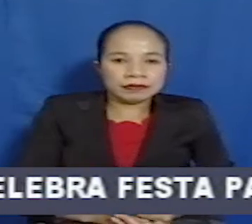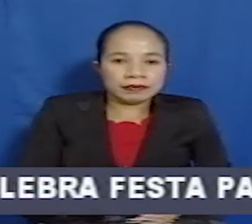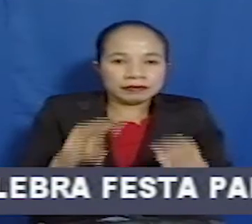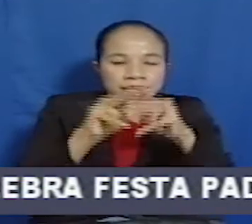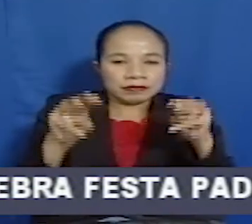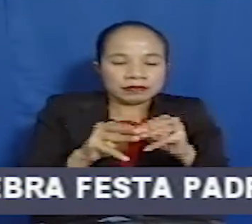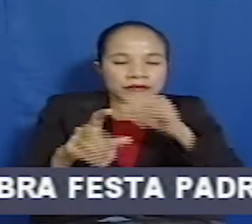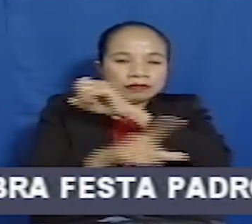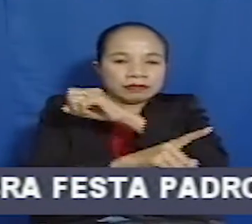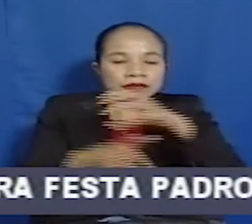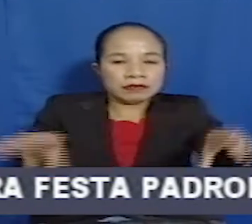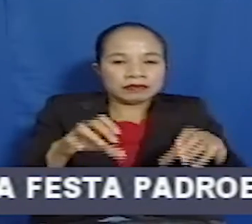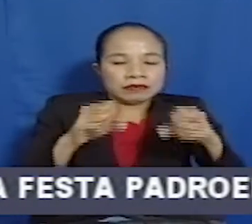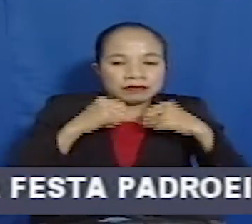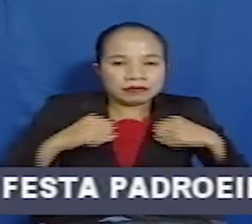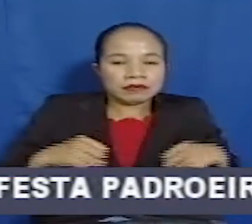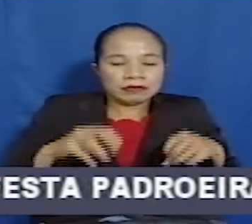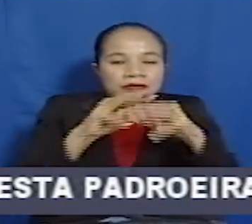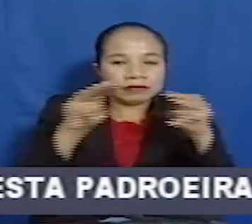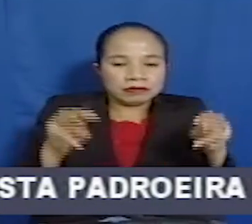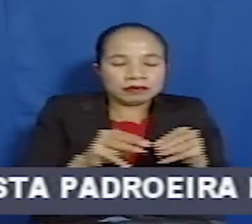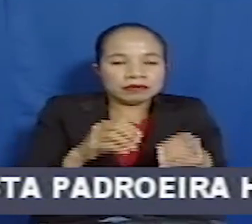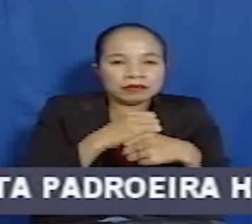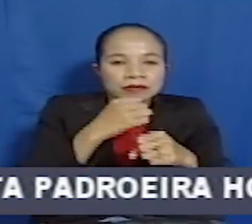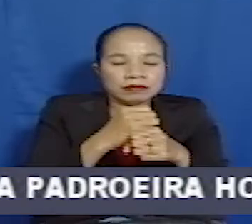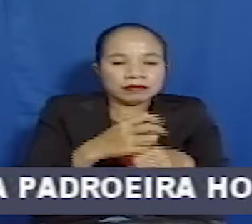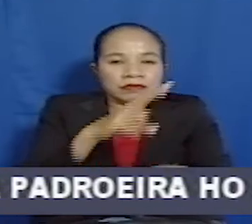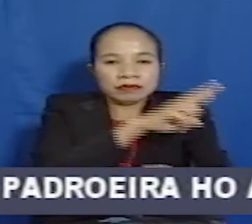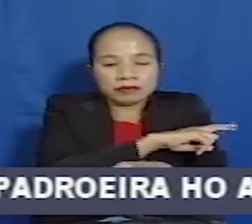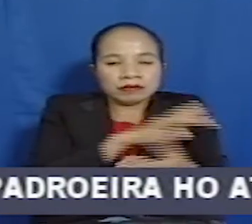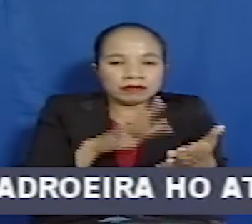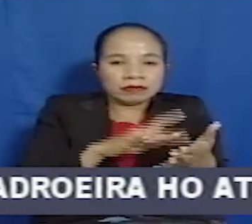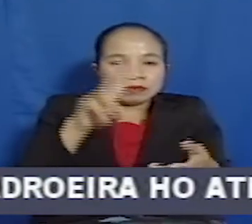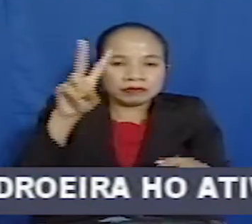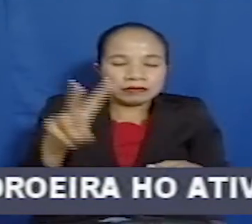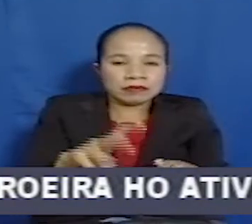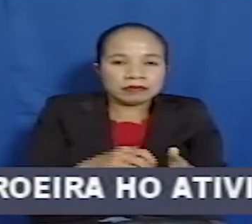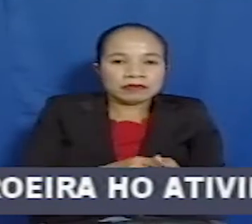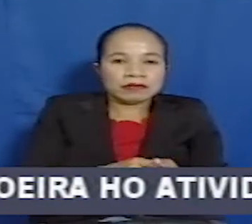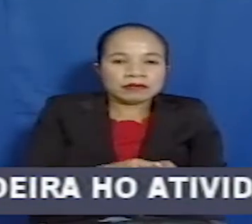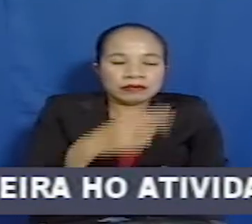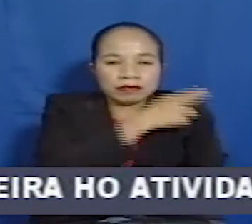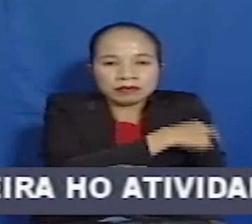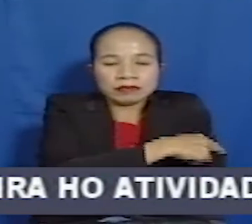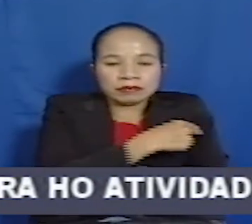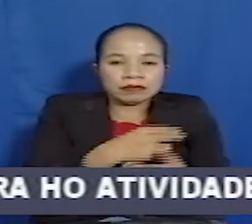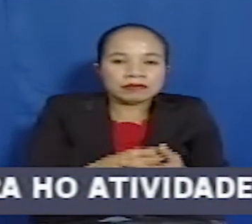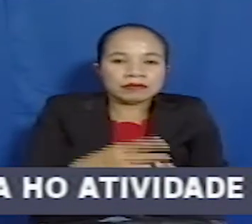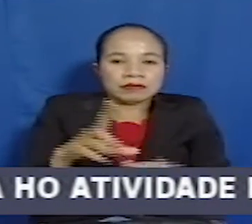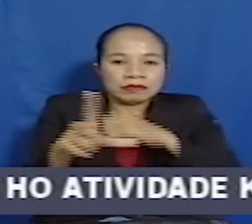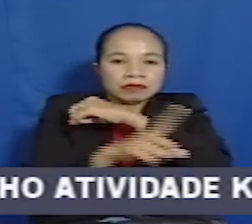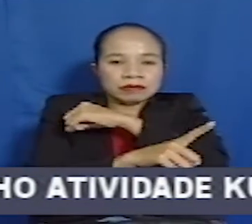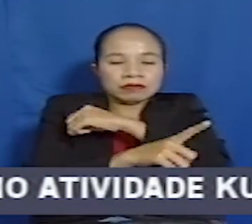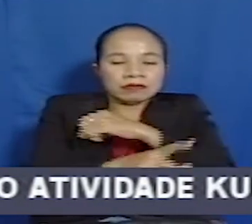Ia munisipi likisa servisu saudi munisipi rasik lansau na vasina AstraZeneca dosi daruak ia sentru saudi internatu